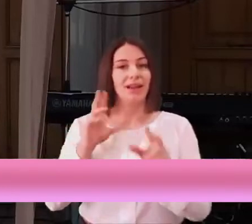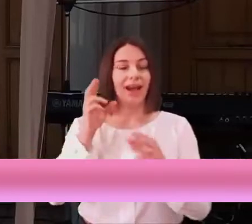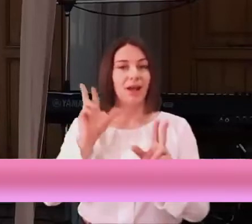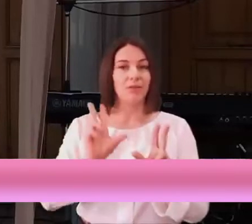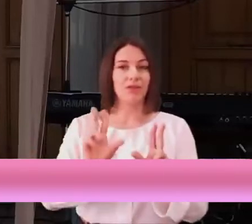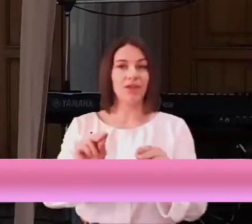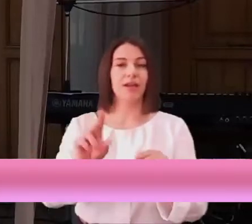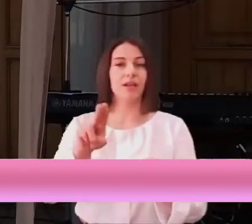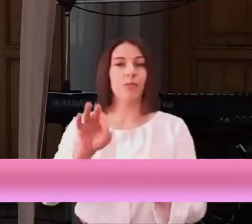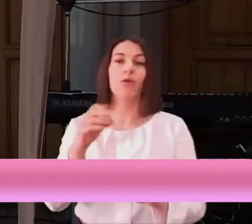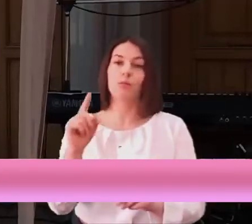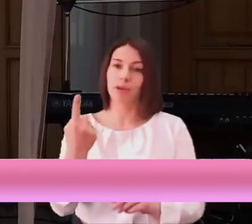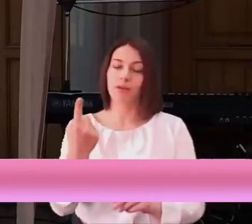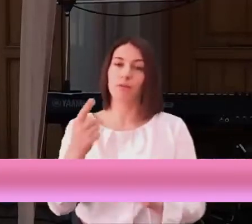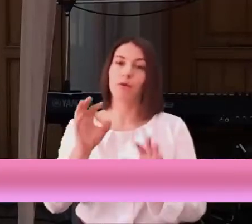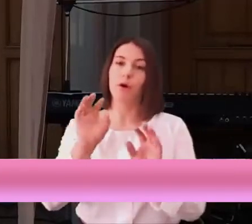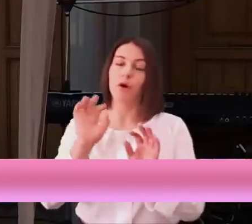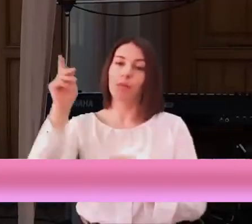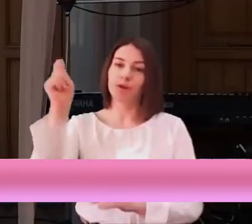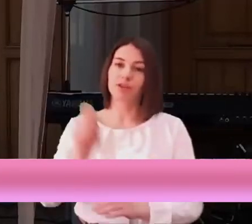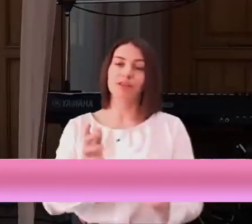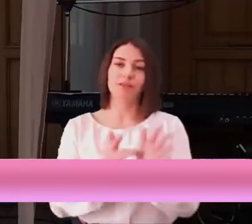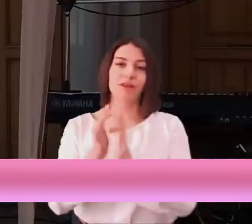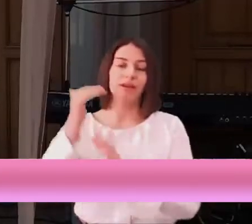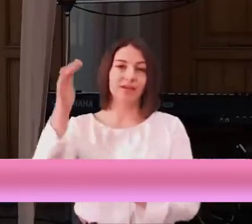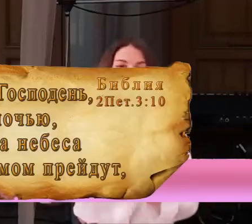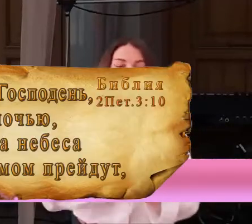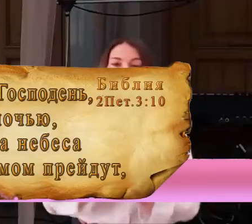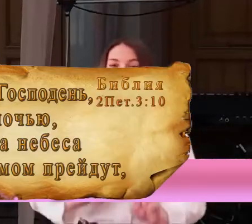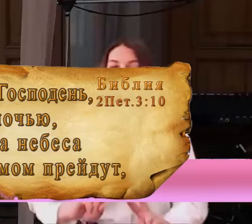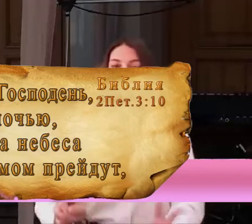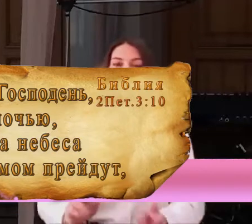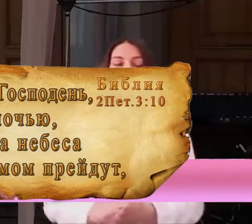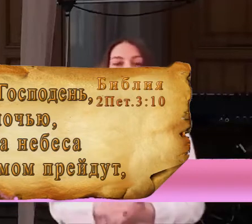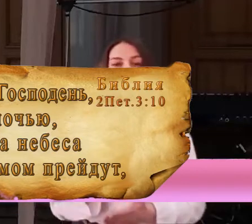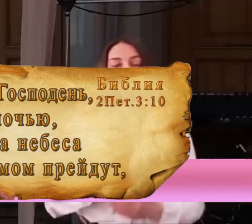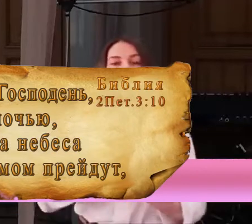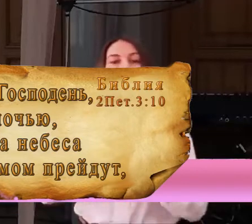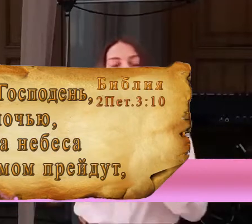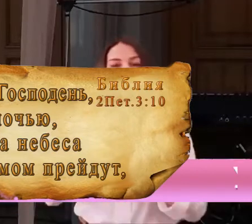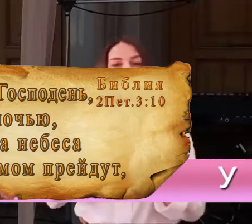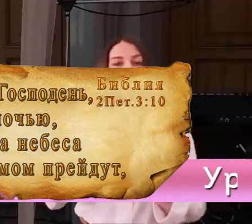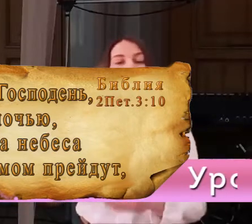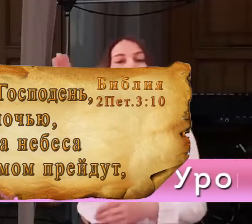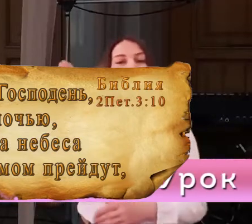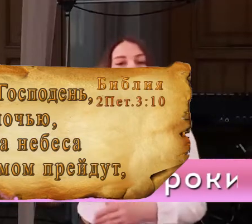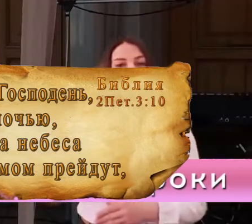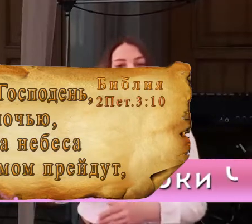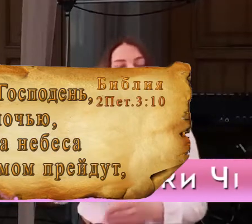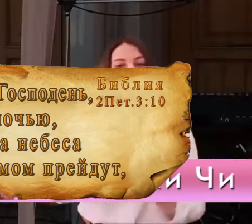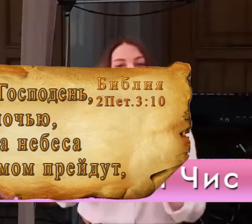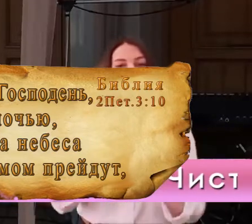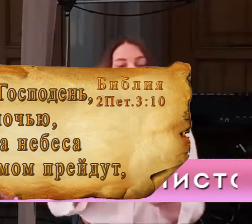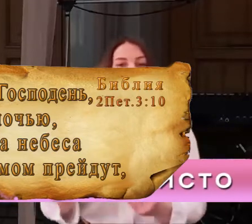Давайте мы прочитаем еще один текст Священного Писания. Это второе послание Петра, 3 глава, с 10 стиха. «Придет же день